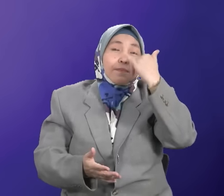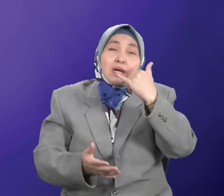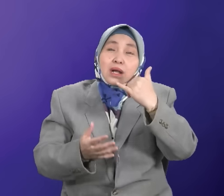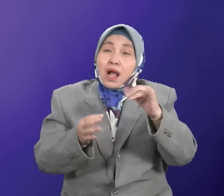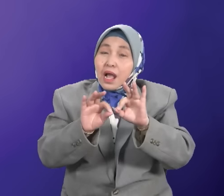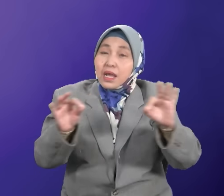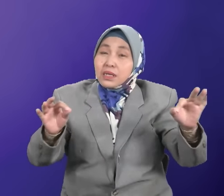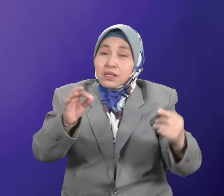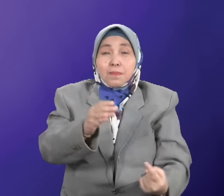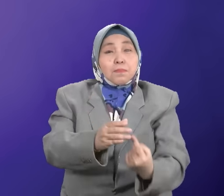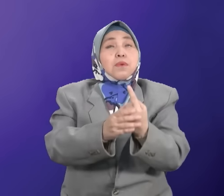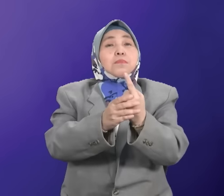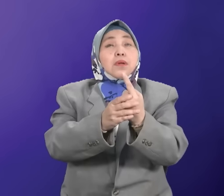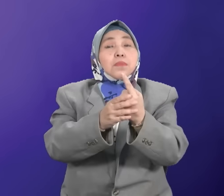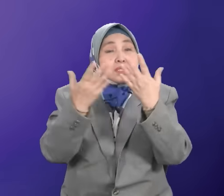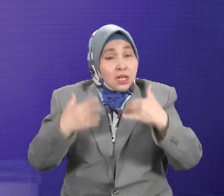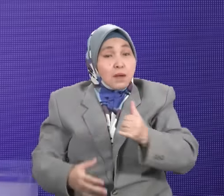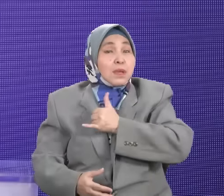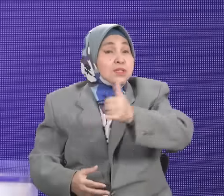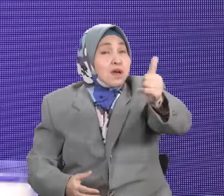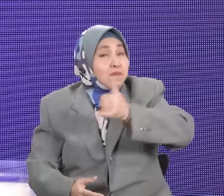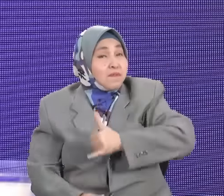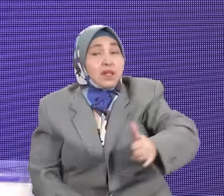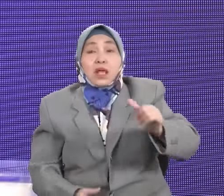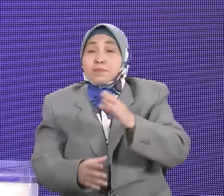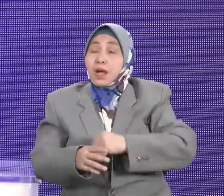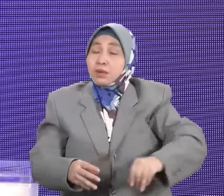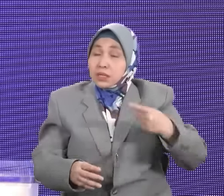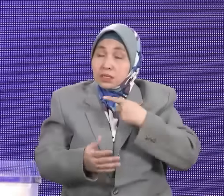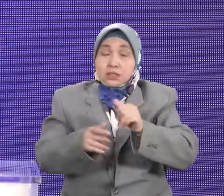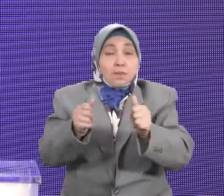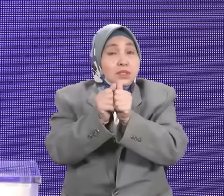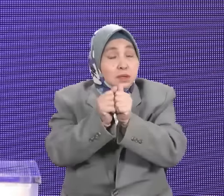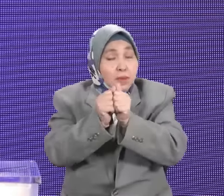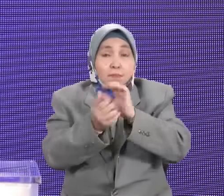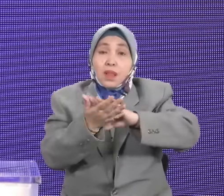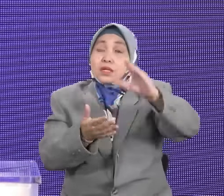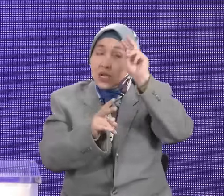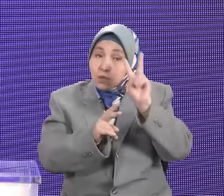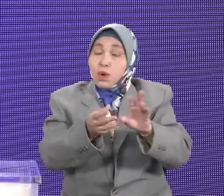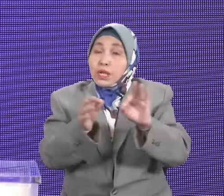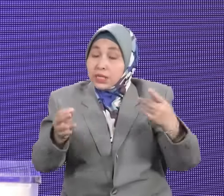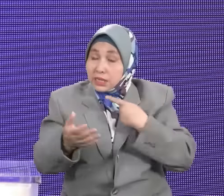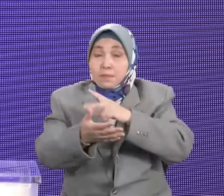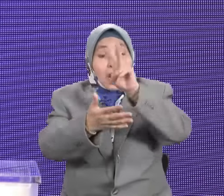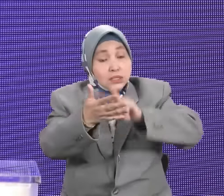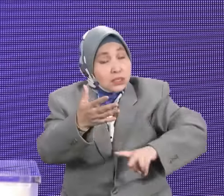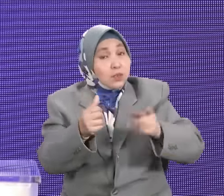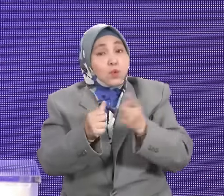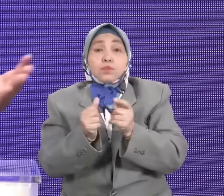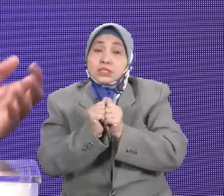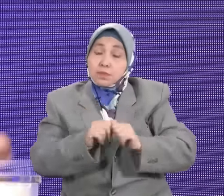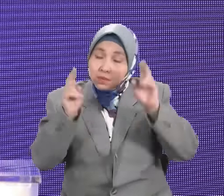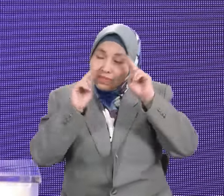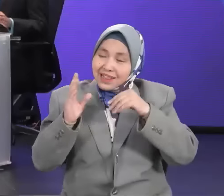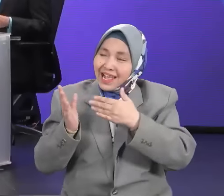muncul selepas Sofa Al Marwah inilah yang sama-sama belajar 2 ayat dan kita baca dahulu bersama al-fatir